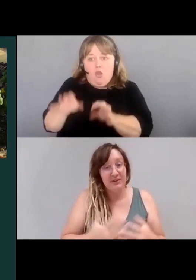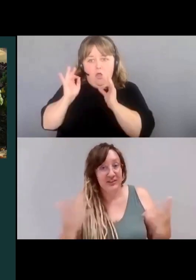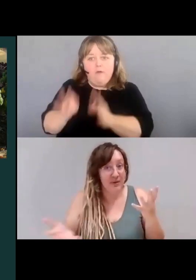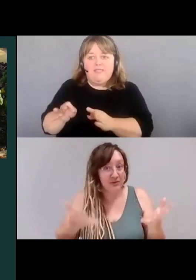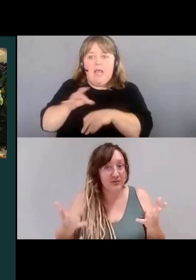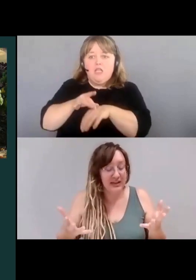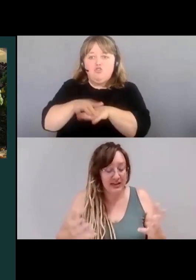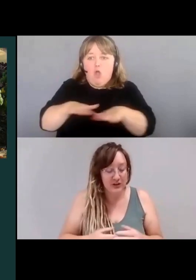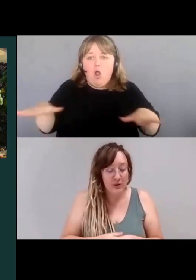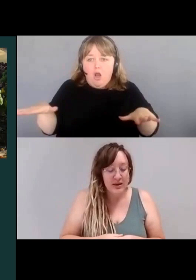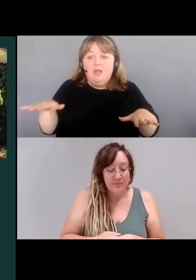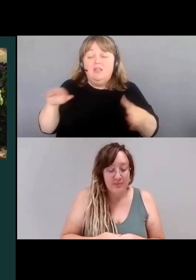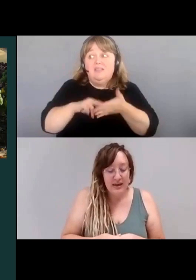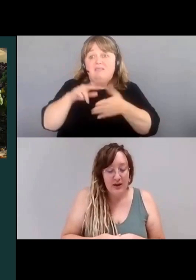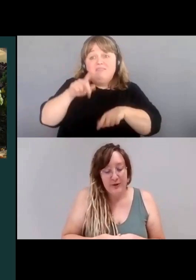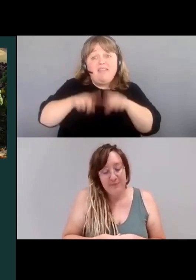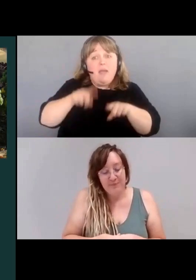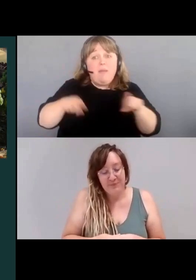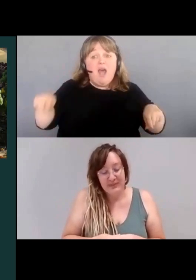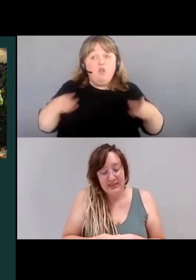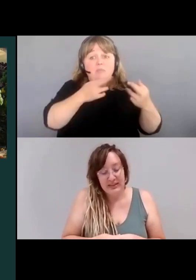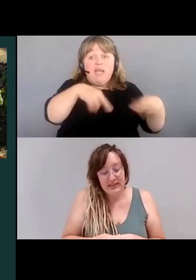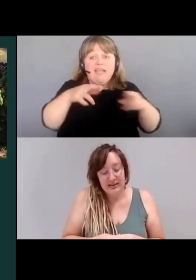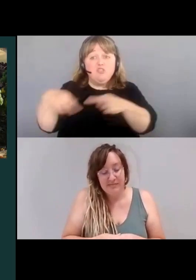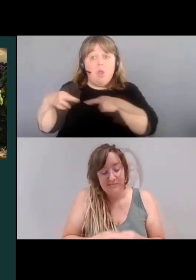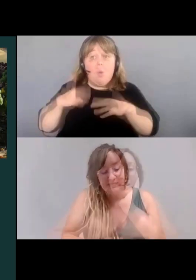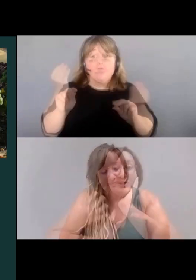Alors, ça va dépendre des régions.